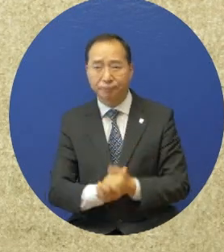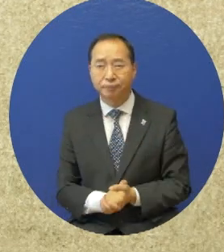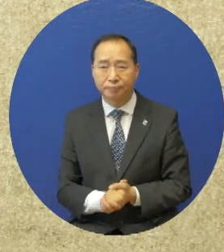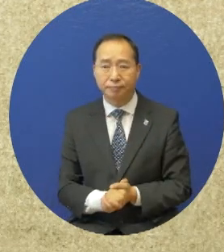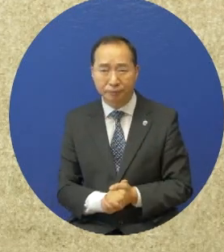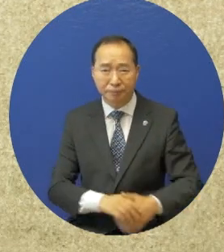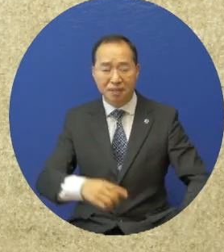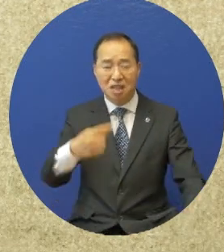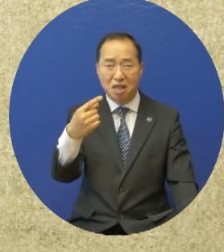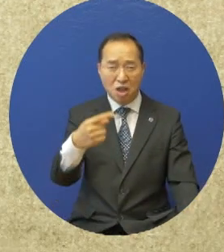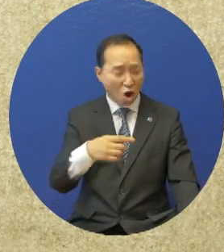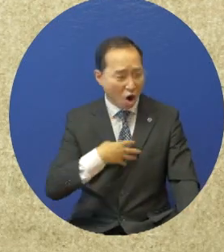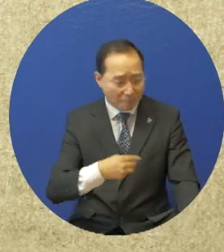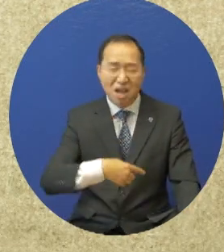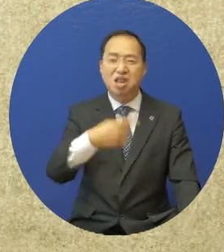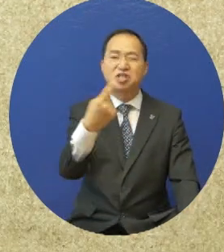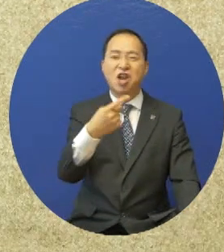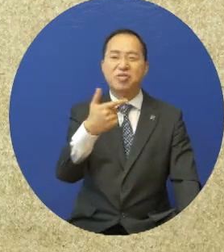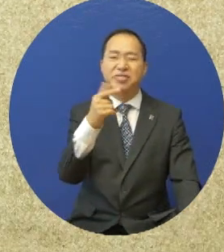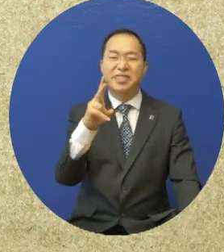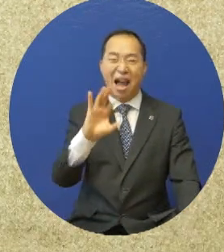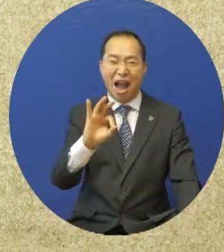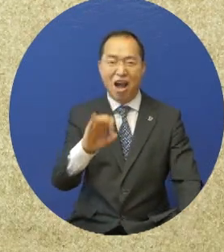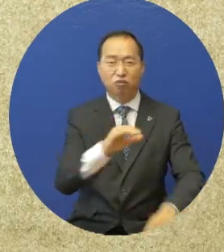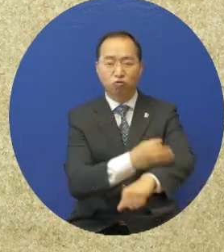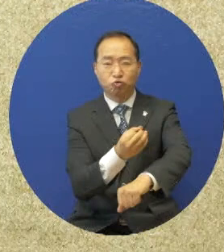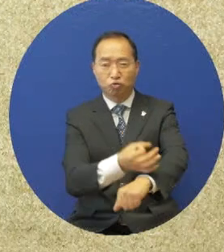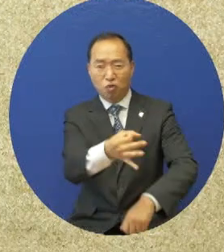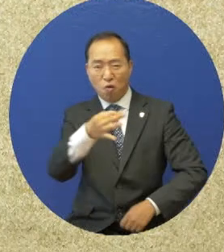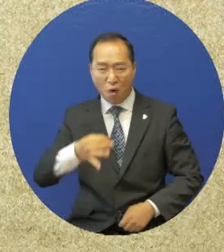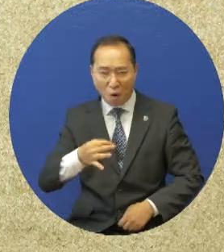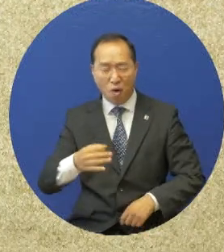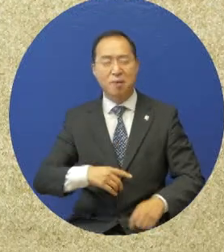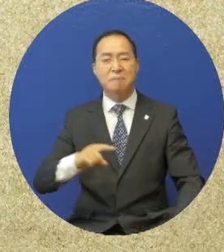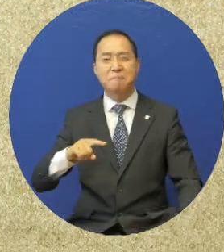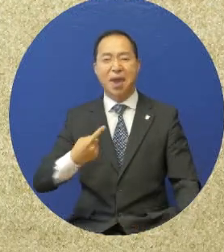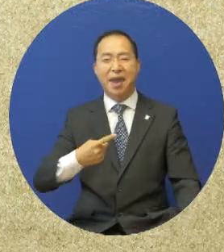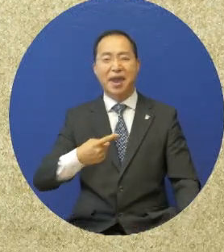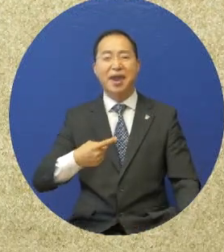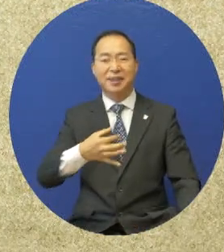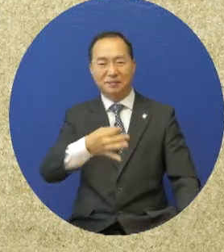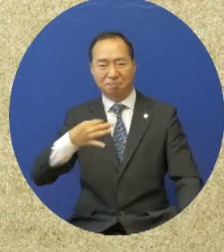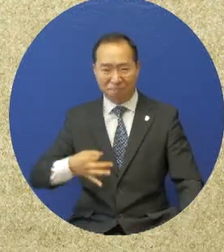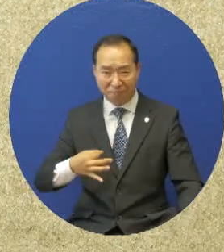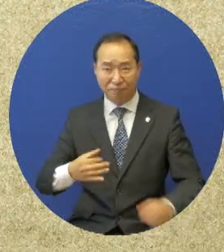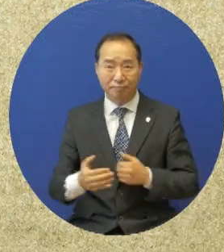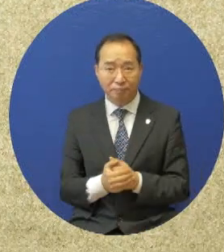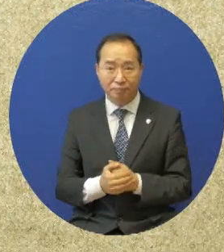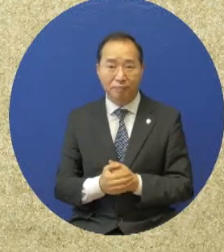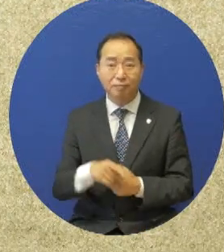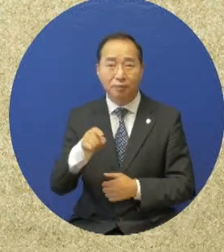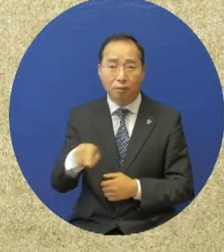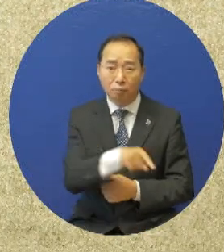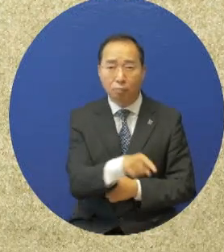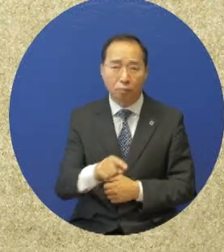1,000냥을 매매하고 100냥을 값으로 받으니 동쪽 집 사람에게 서쪽 집을 가리킨다.